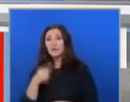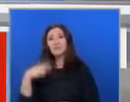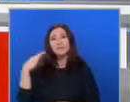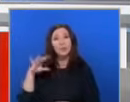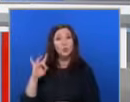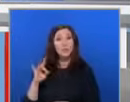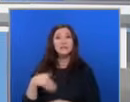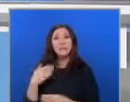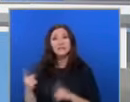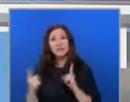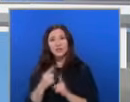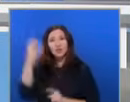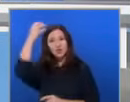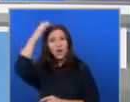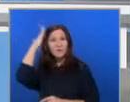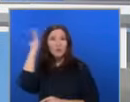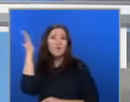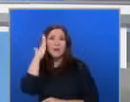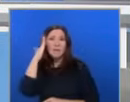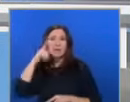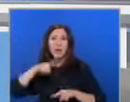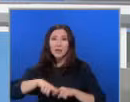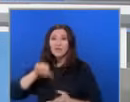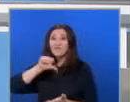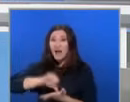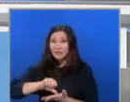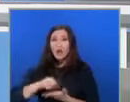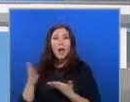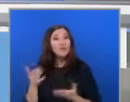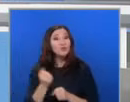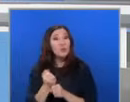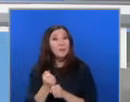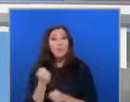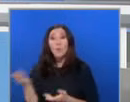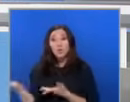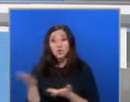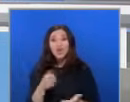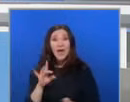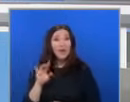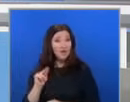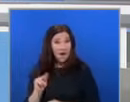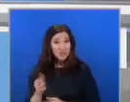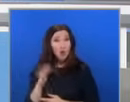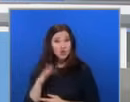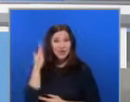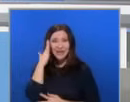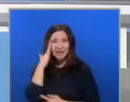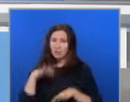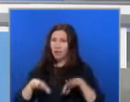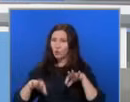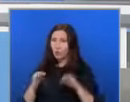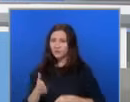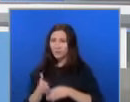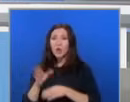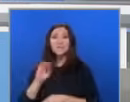Румен Радев след среща с държавния глава и премиера на Гърция в Атина, където е на работно посещение. Радев каза още, че страната ни е готова